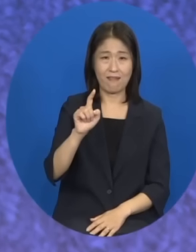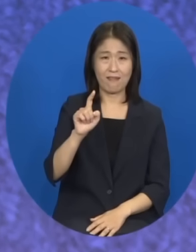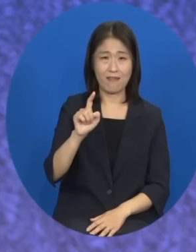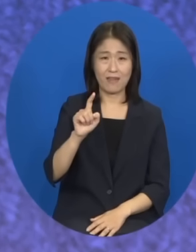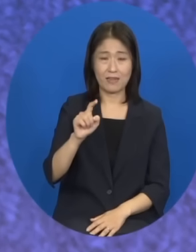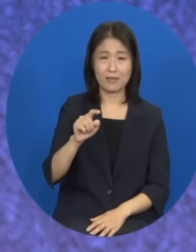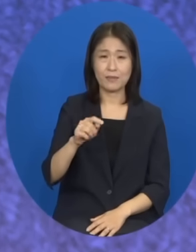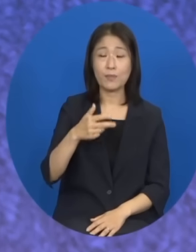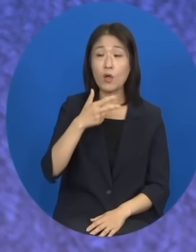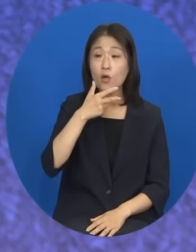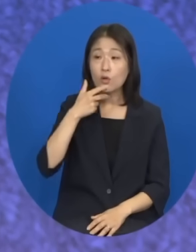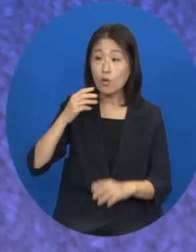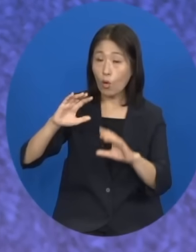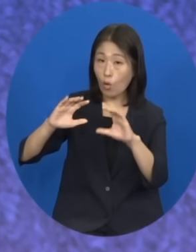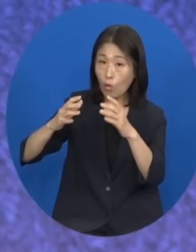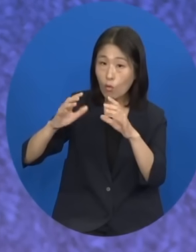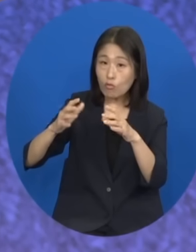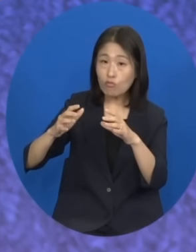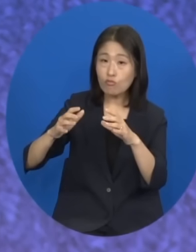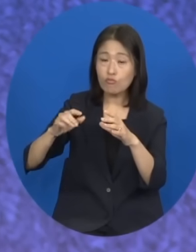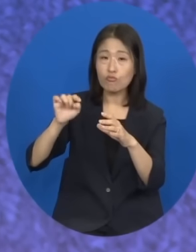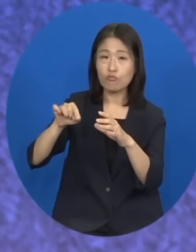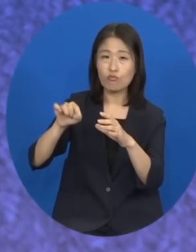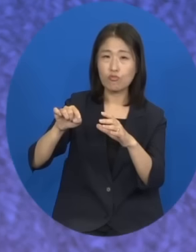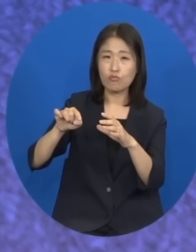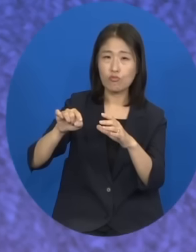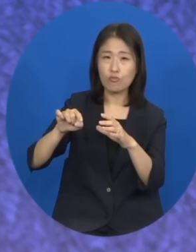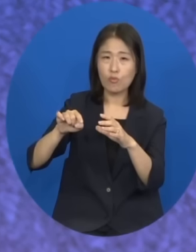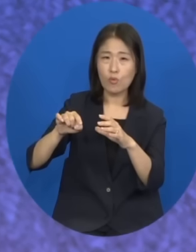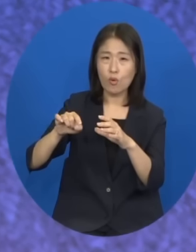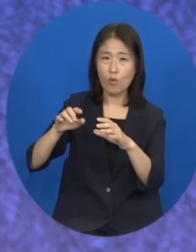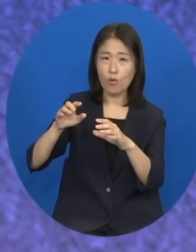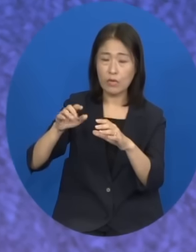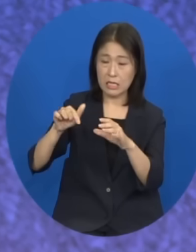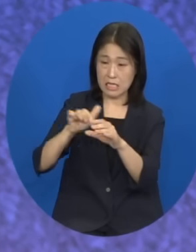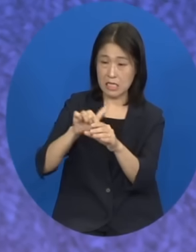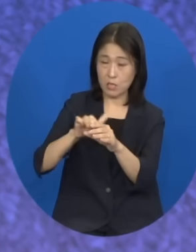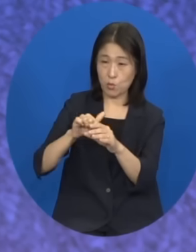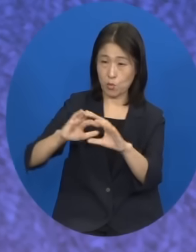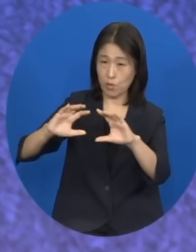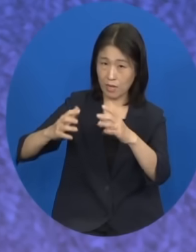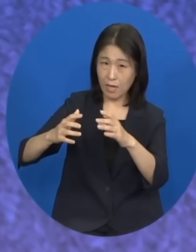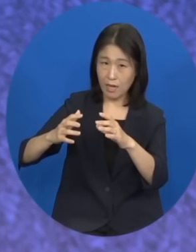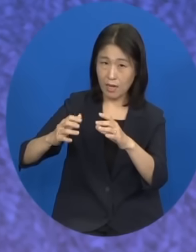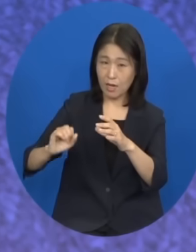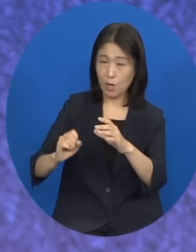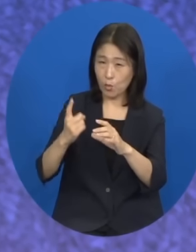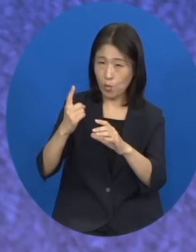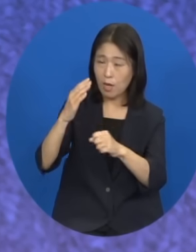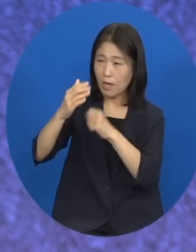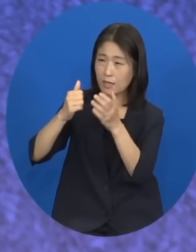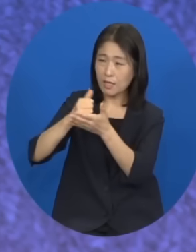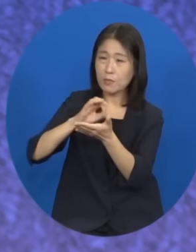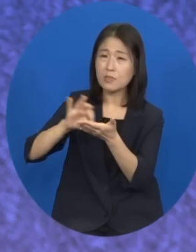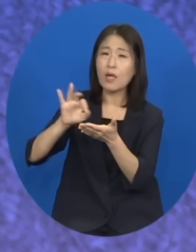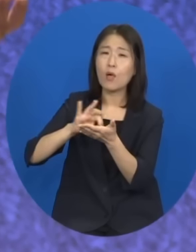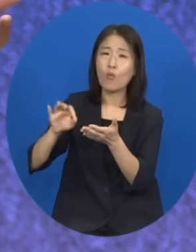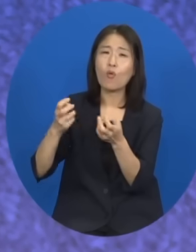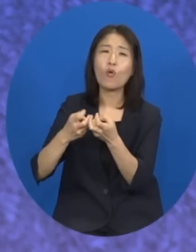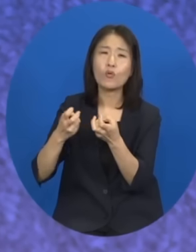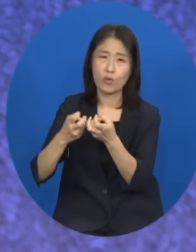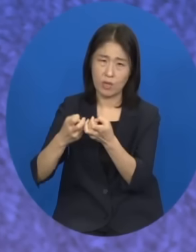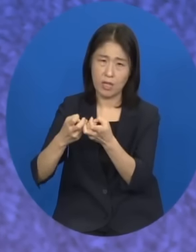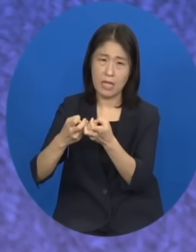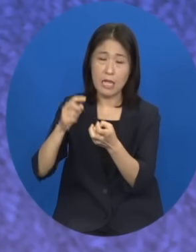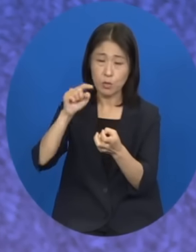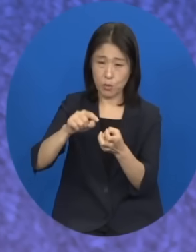그렇게 놀라운 기독교 국가로서 그동안 쓰임을 받았는지 하나님이 그 땅을 통하여 전 세계에 어떻게